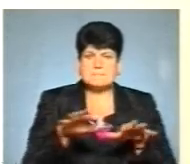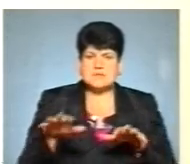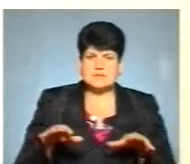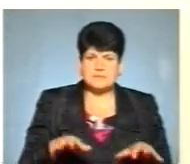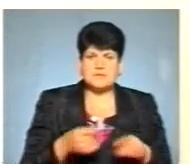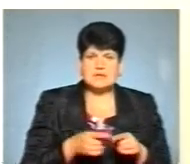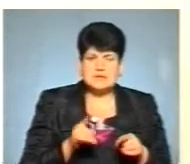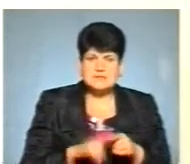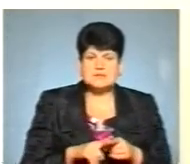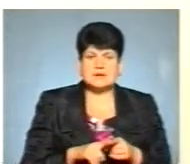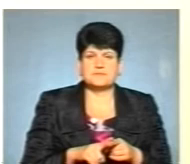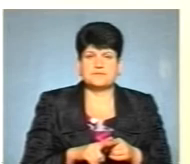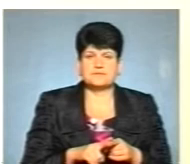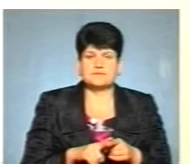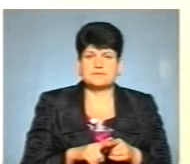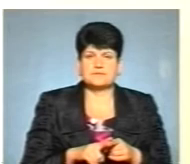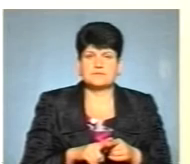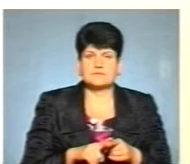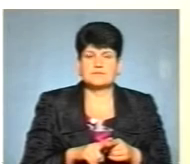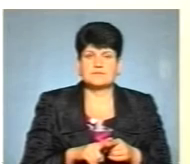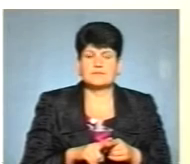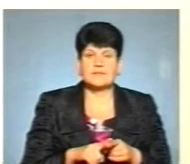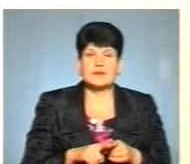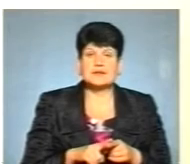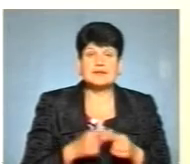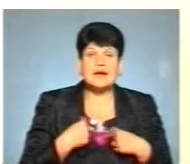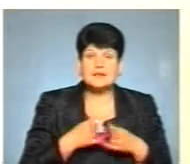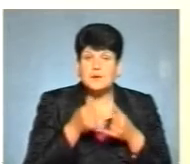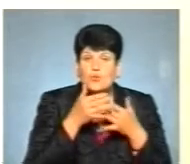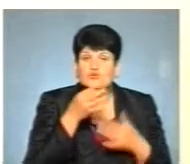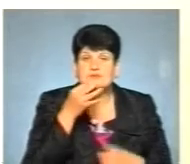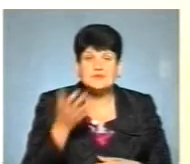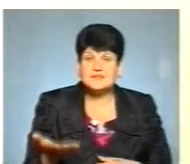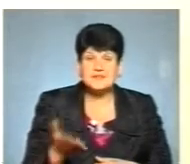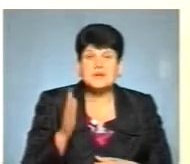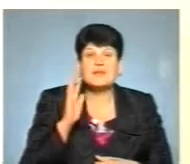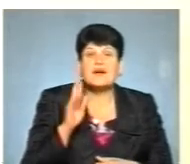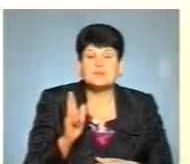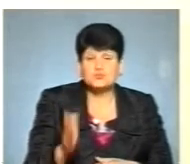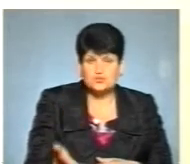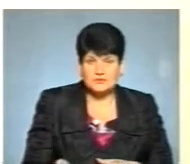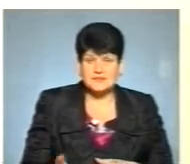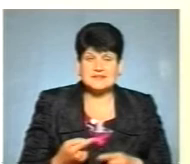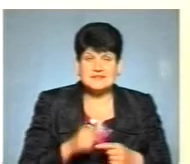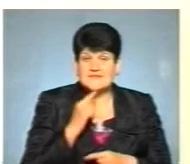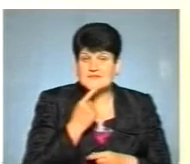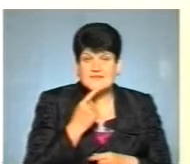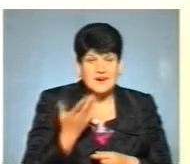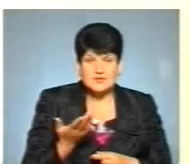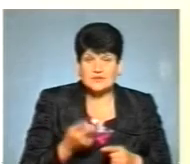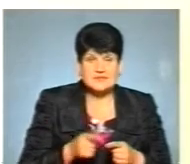Це типове робиться. Такого масштабу не буде. Ви розумієте, я не можу сказати, які будуть масштаби, тому що це важко, це не